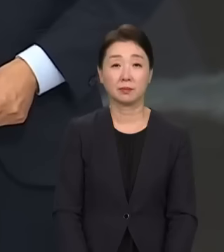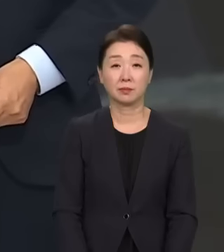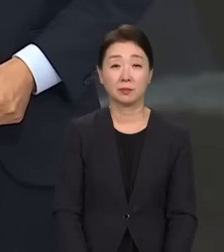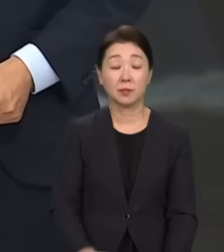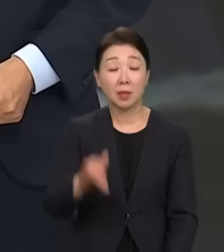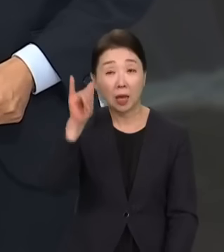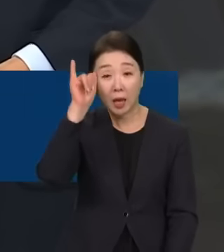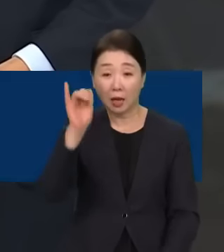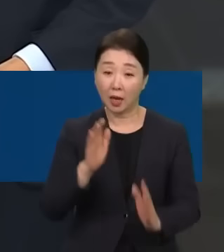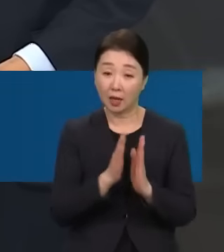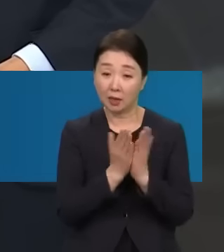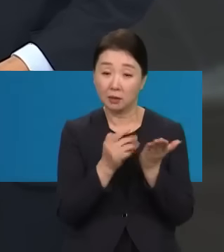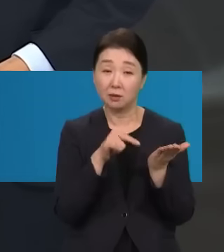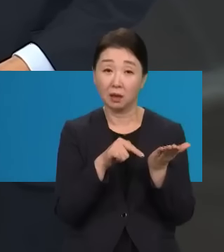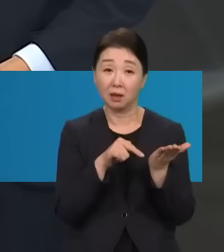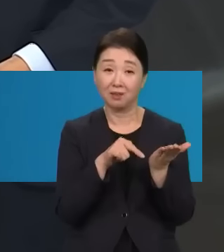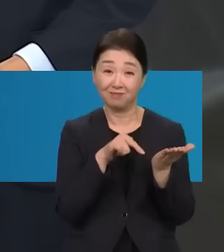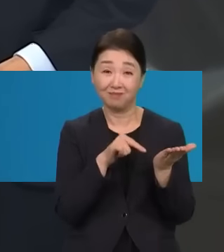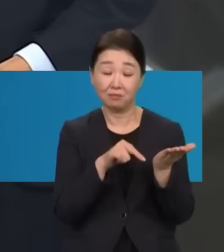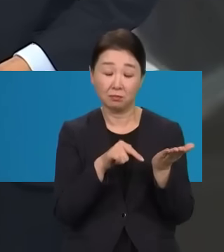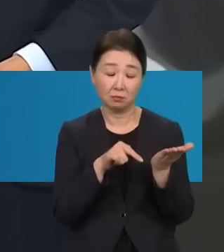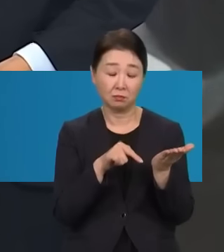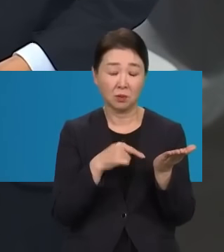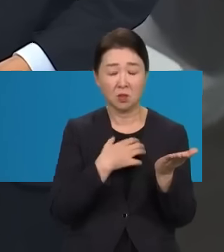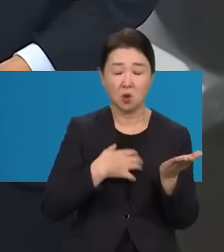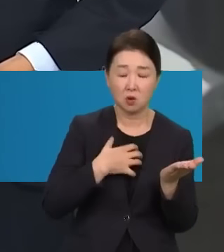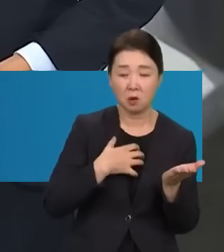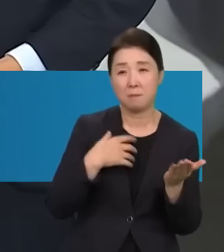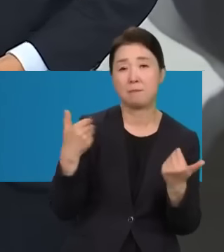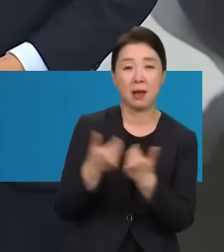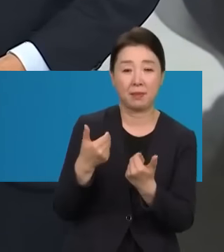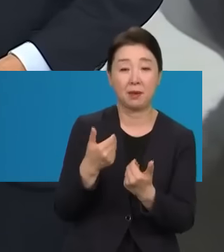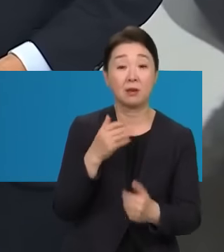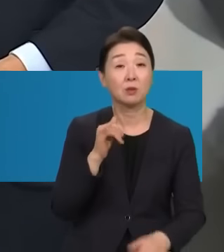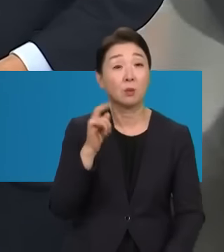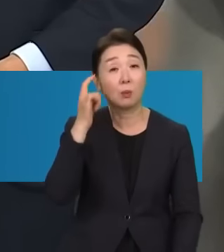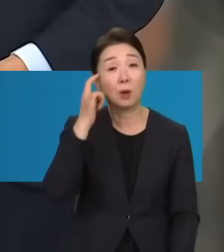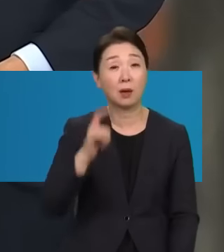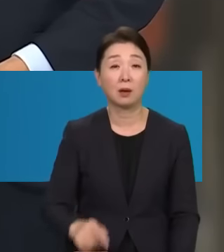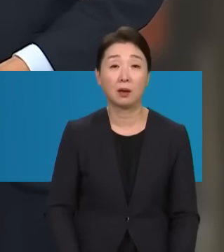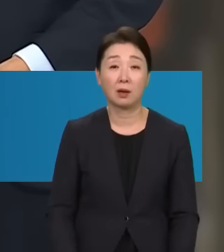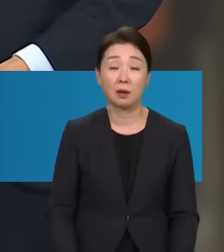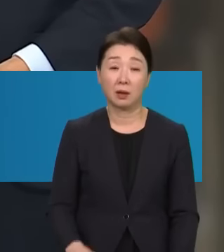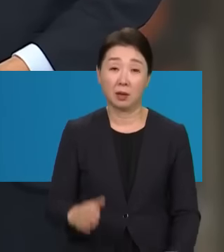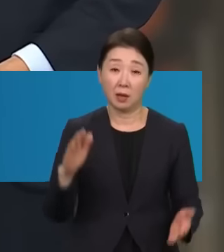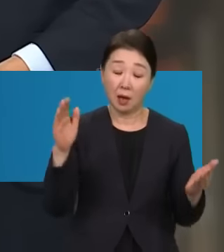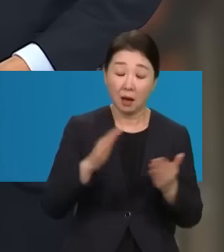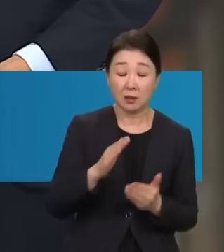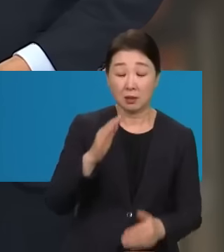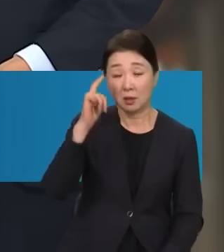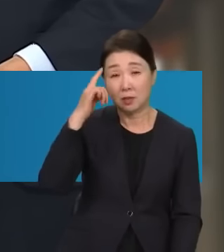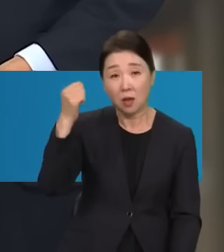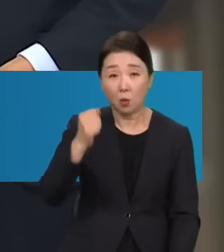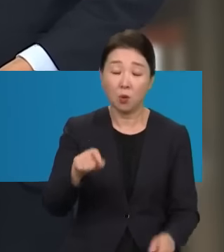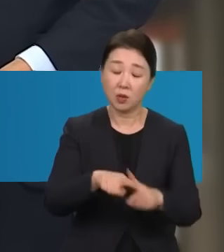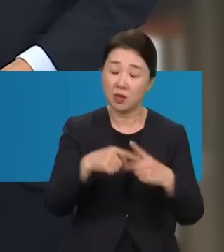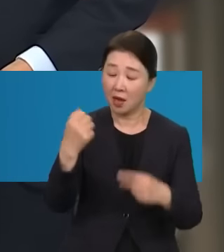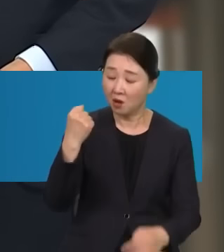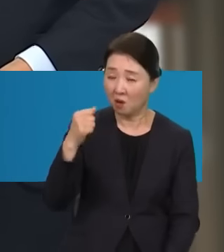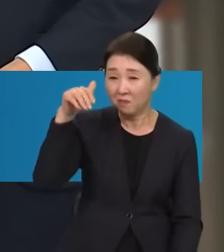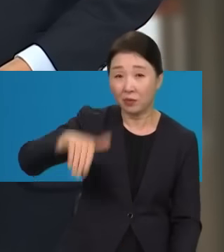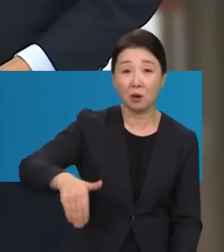그런데 이 AI 교과서를 놓고 우려와 반대의 목소리가 적지 않습니다. 오히려 학생들의 사고력과 이해력을 떨어뜨릴 수